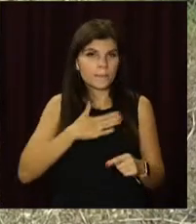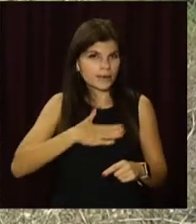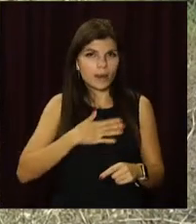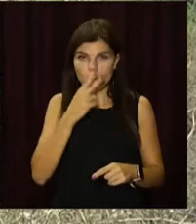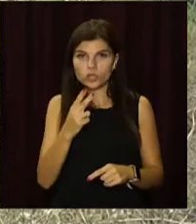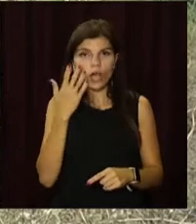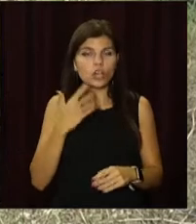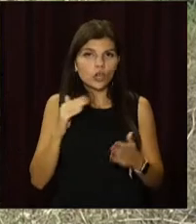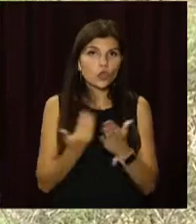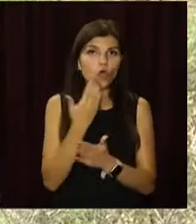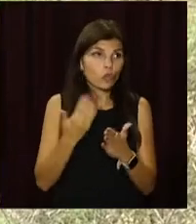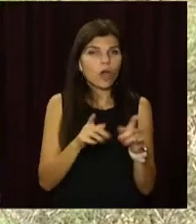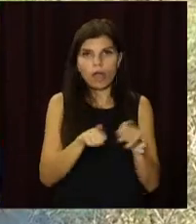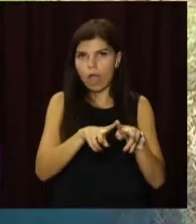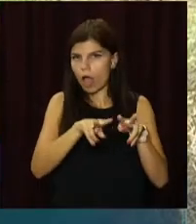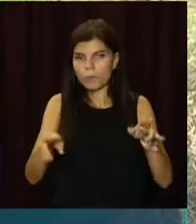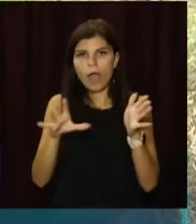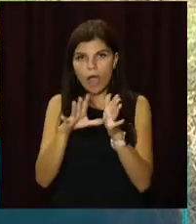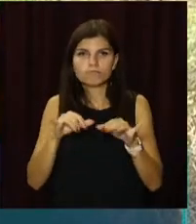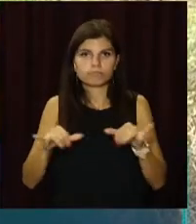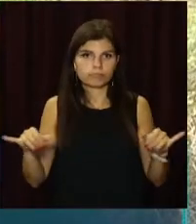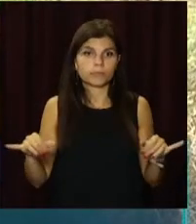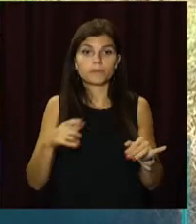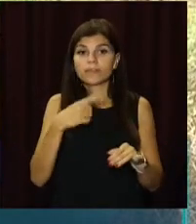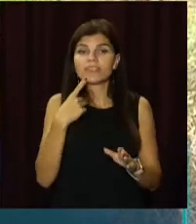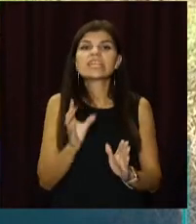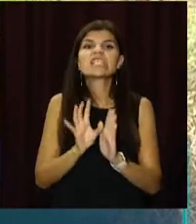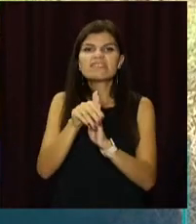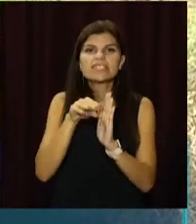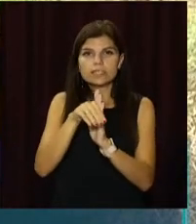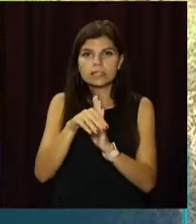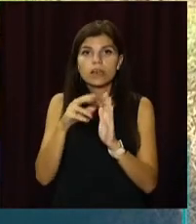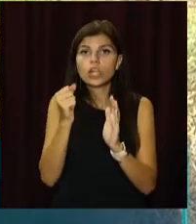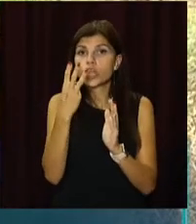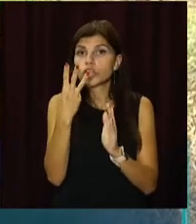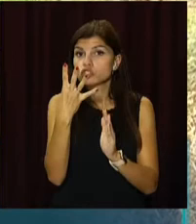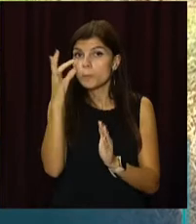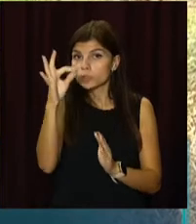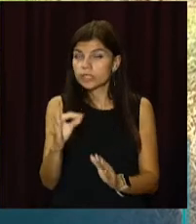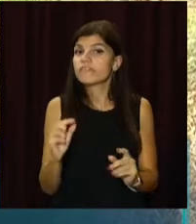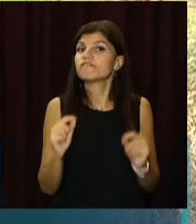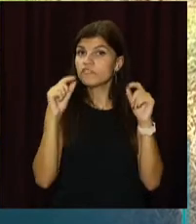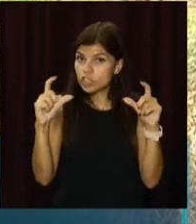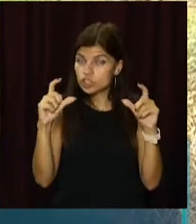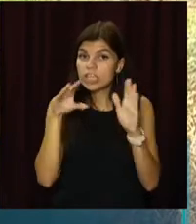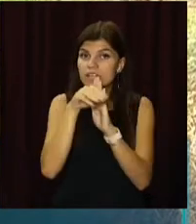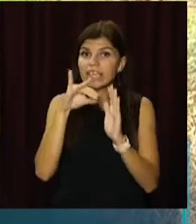воно оновлюється, розвивається. Благодаря увеличеним інвестиціям, а інвестиції в цьому році виросли на 34%,